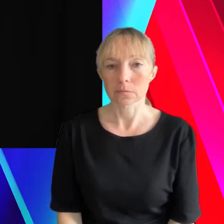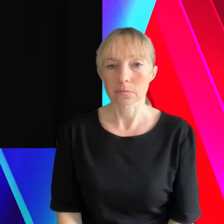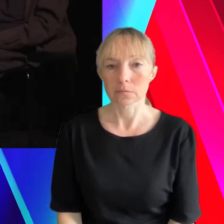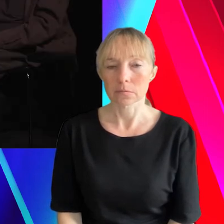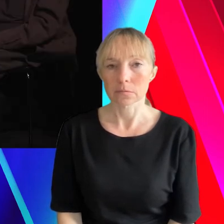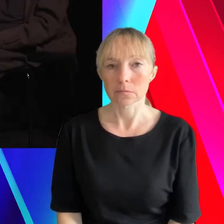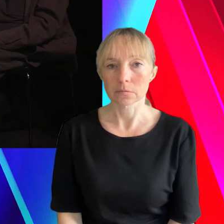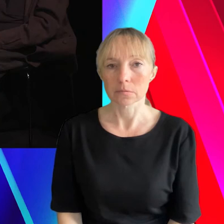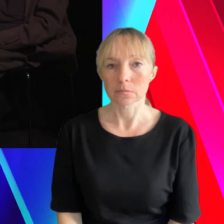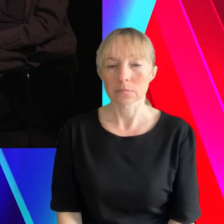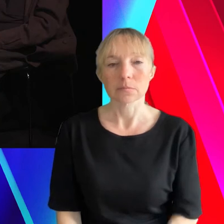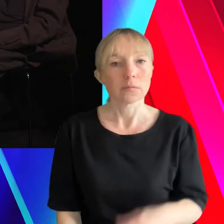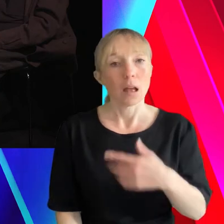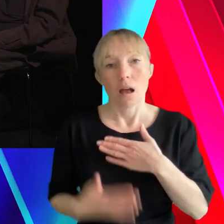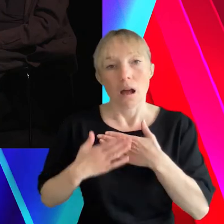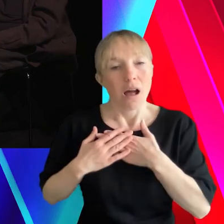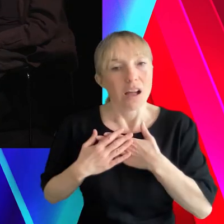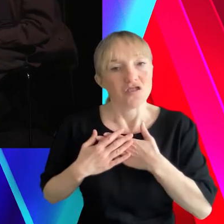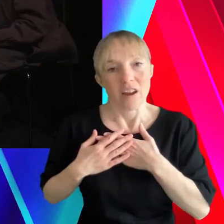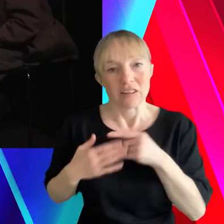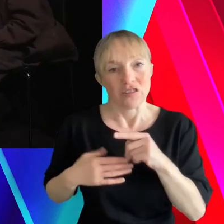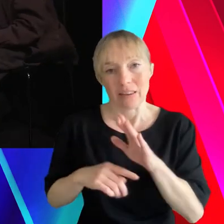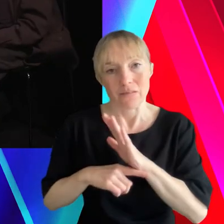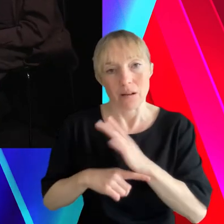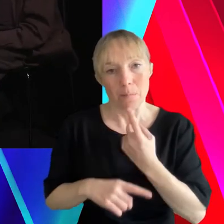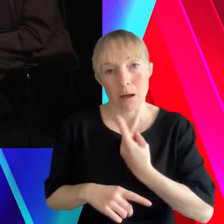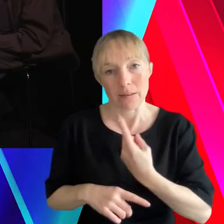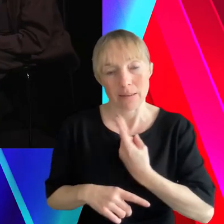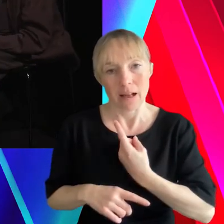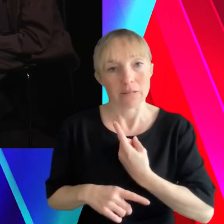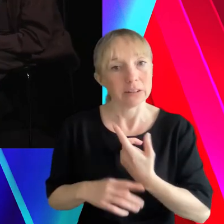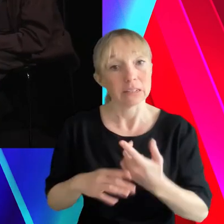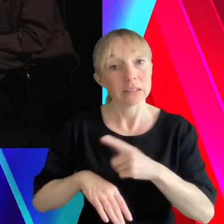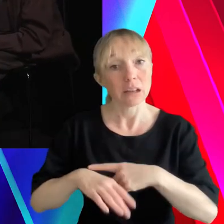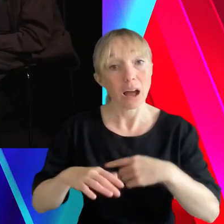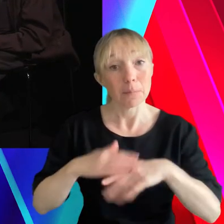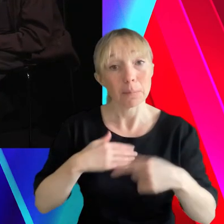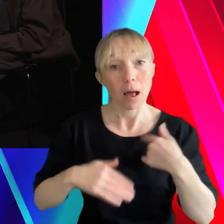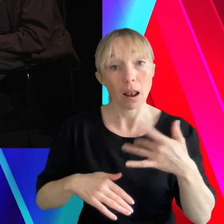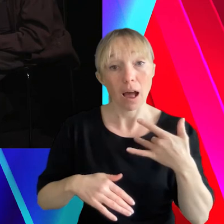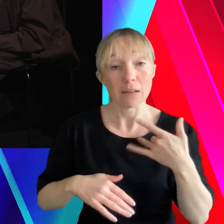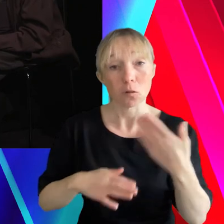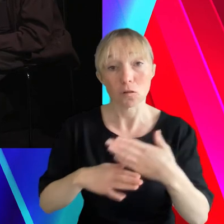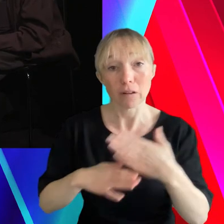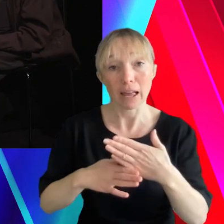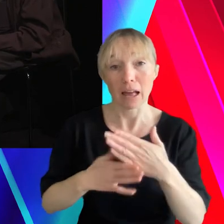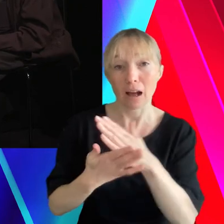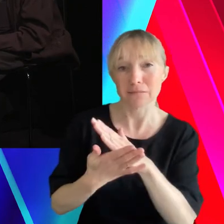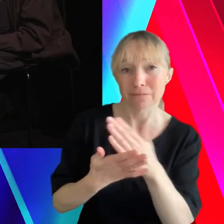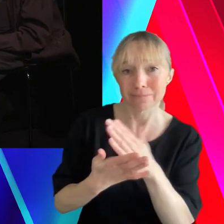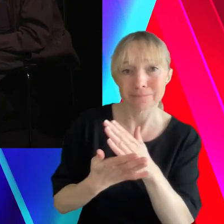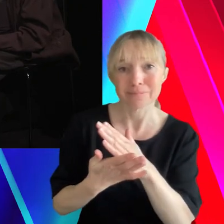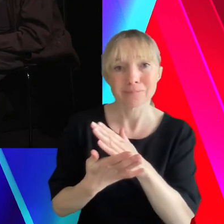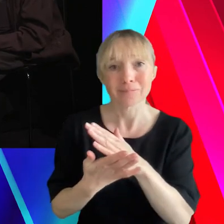باید برم. Yeah, I cherish this film myself because it's a moment in my life or career at which I hadn't decided yet